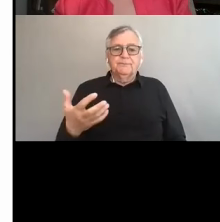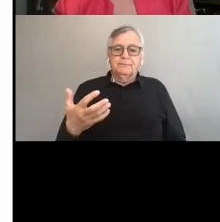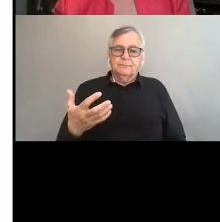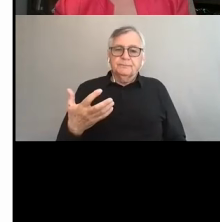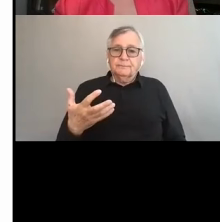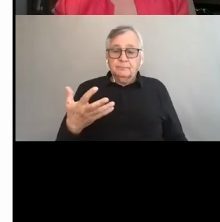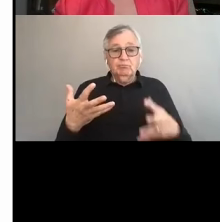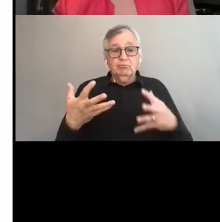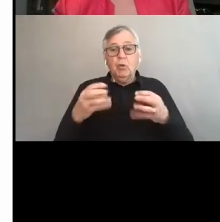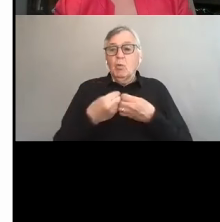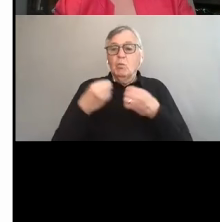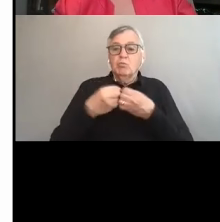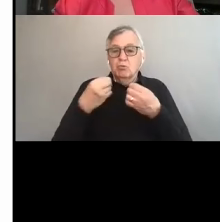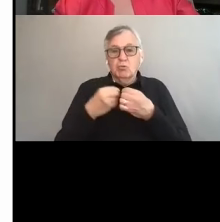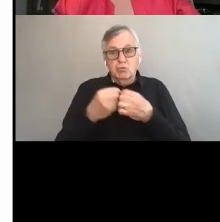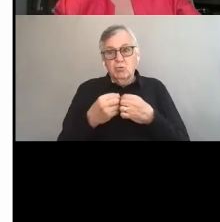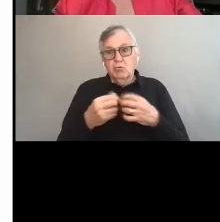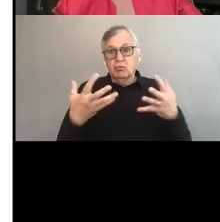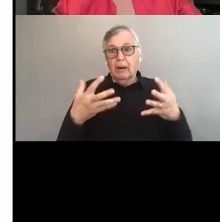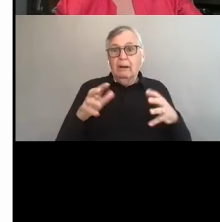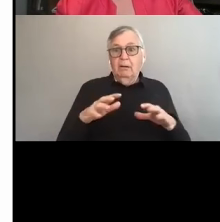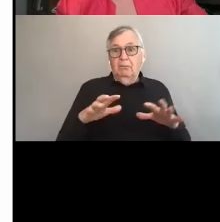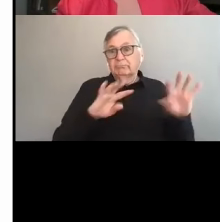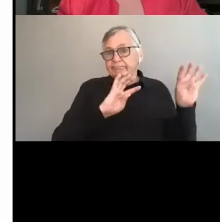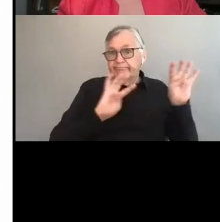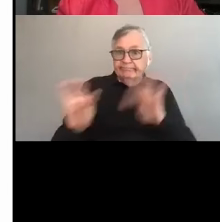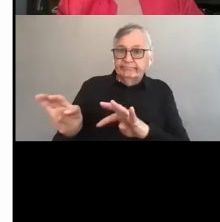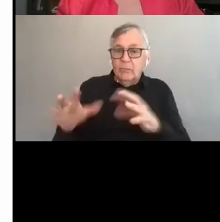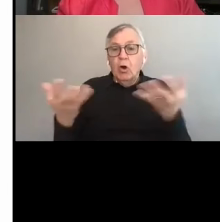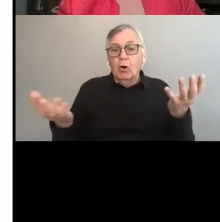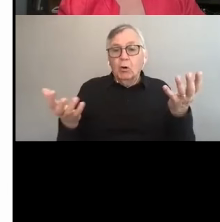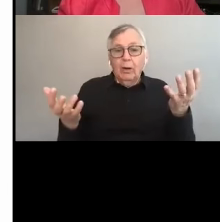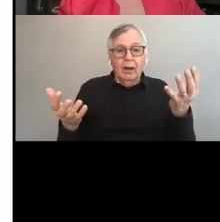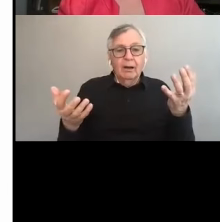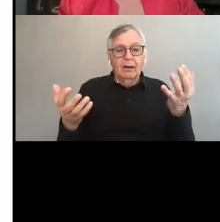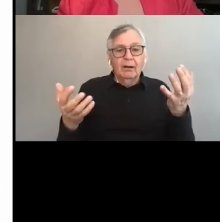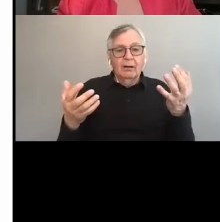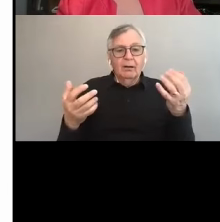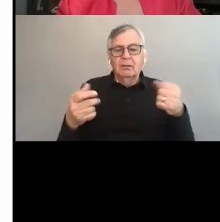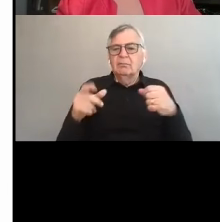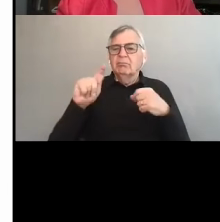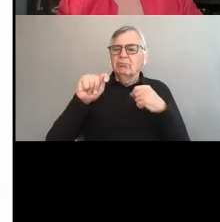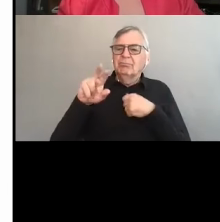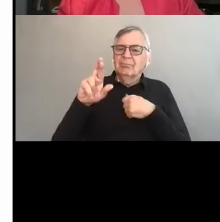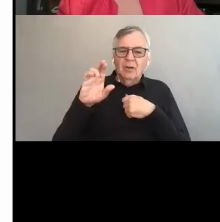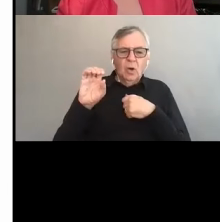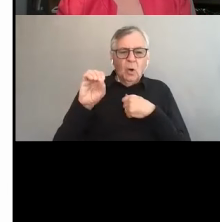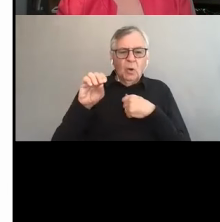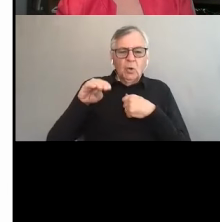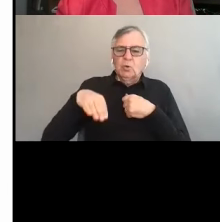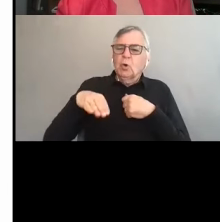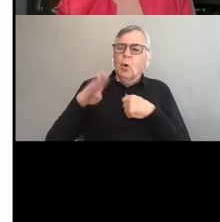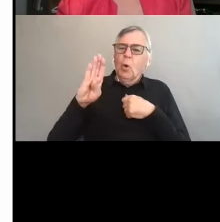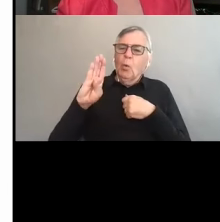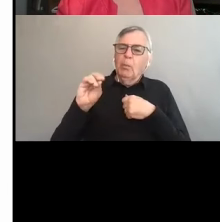qui a fait l'objet de beaucoup d'attention médiatique dernièrement, c'est les fameuses thromboses qui sont arrivées, qui ont été